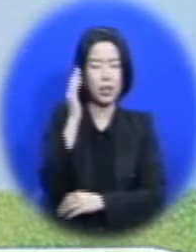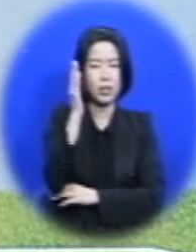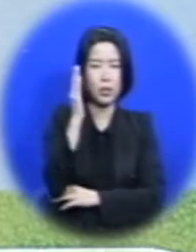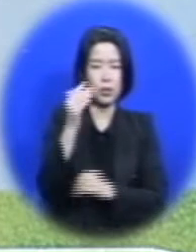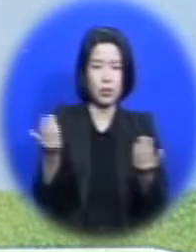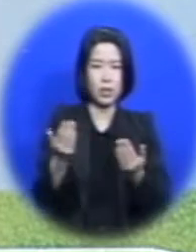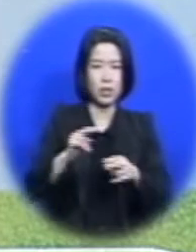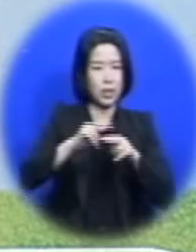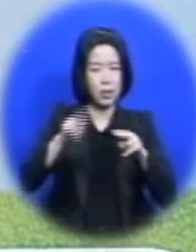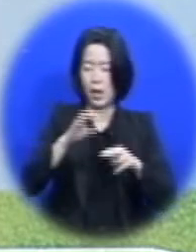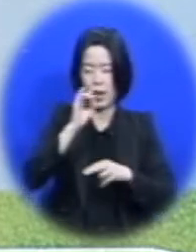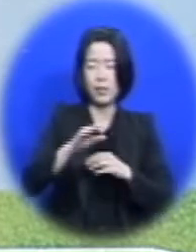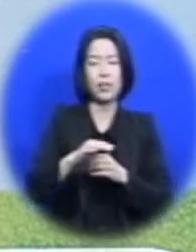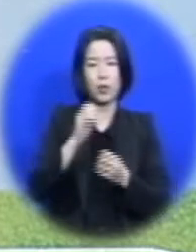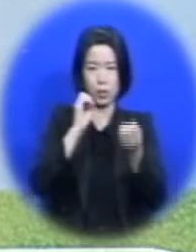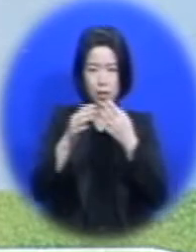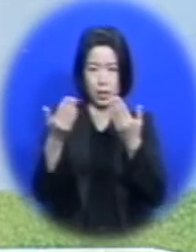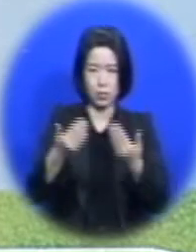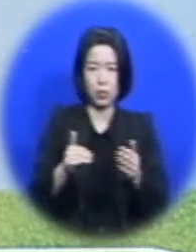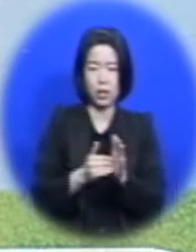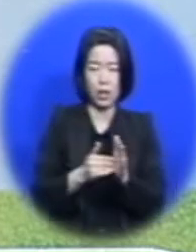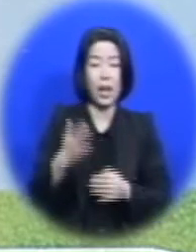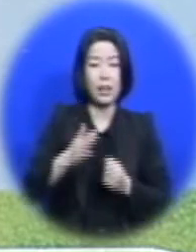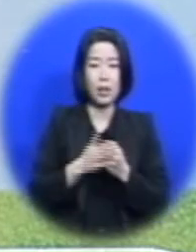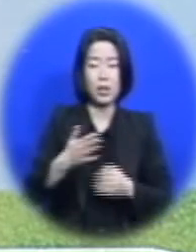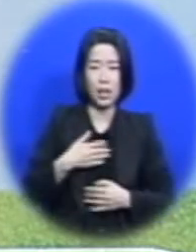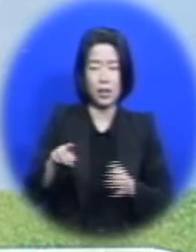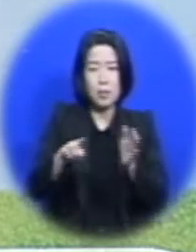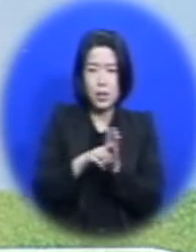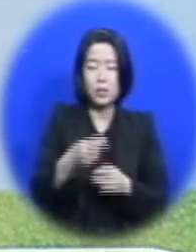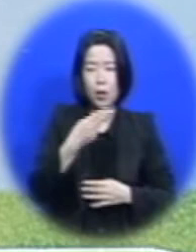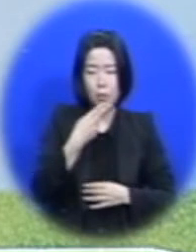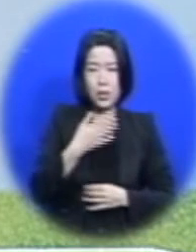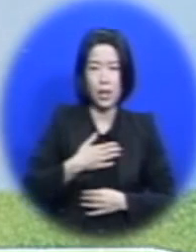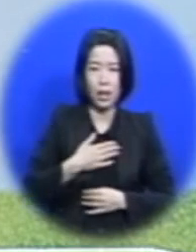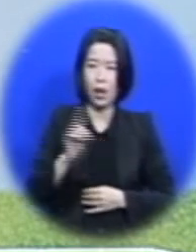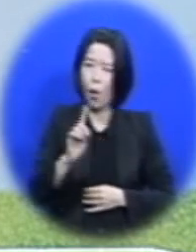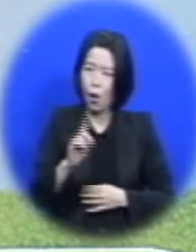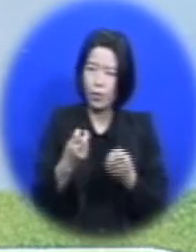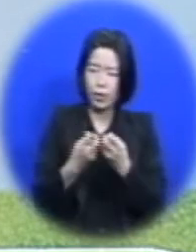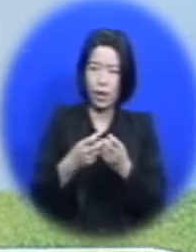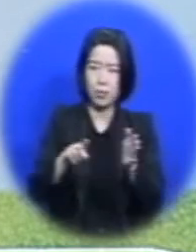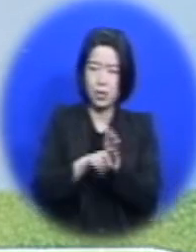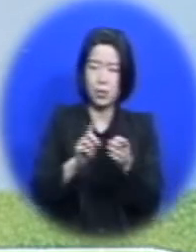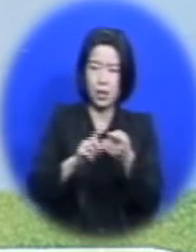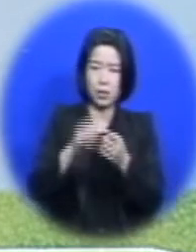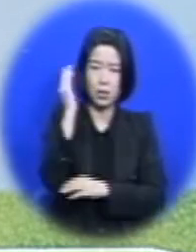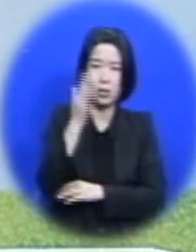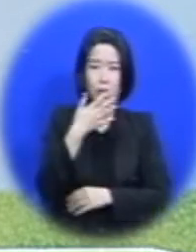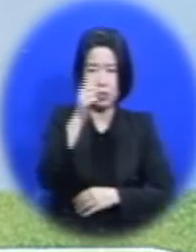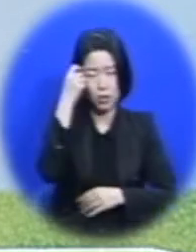두어서는 안된다 고 대답하였다 그래서 나는 믿음이 없는 내가 어떻게 믿음에 대해 설교할 수 있겠느냐 며